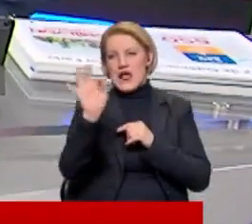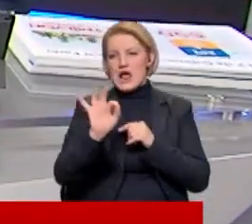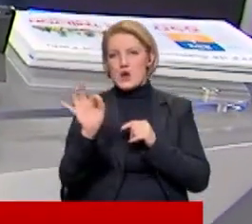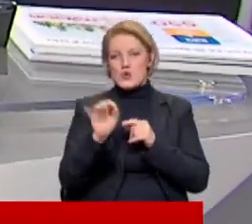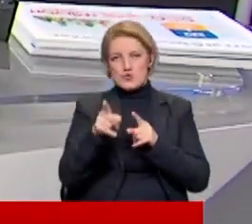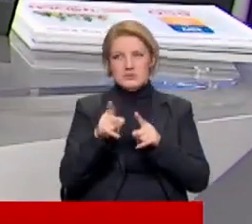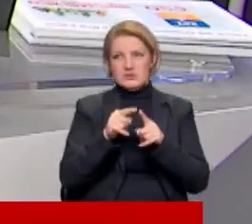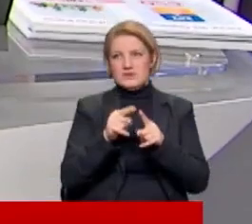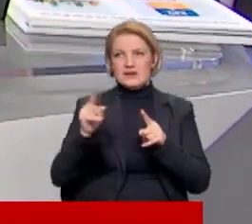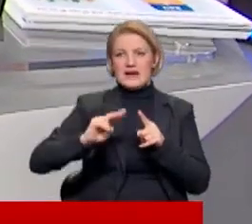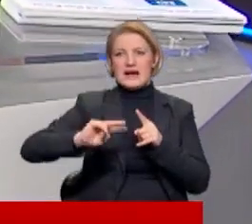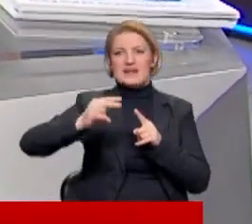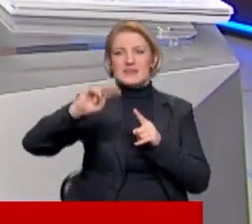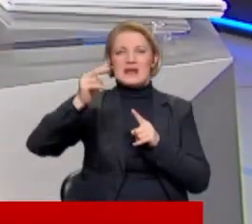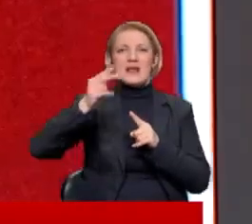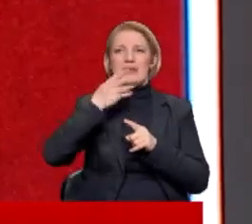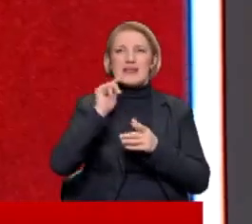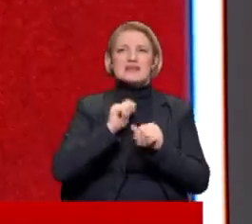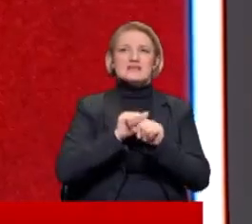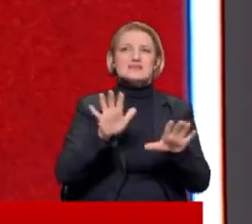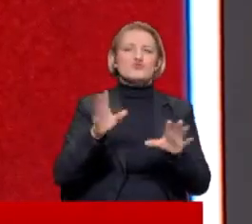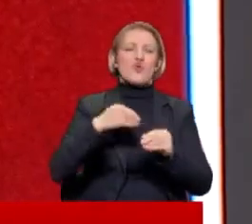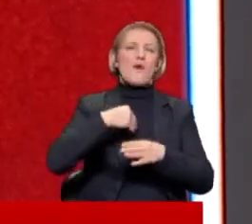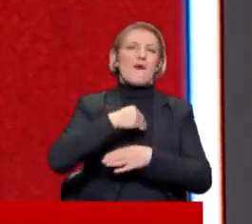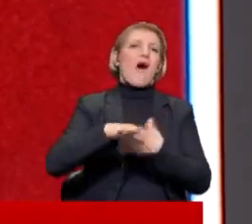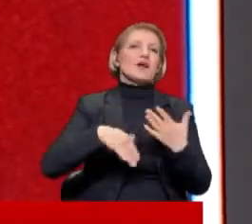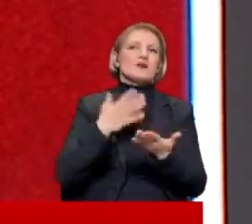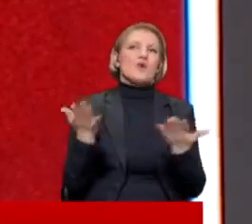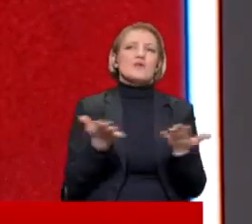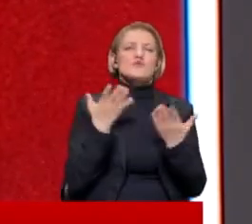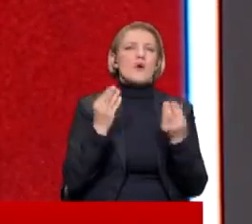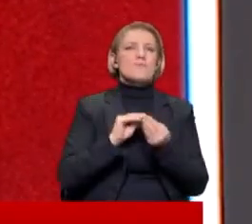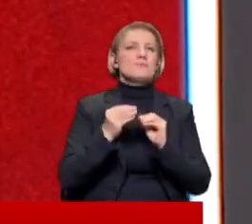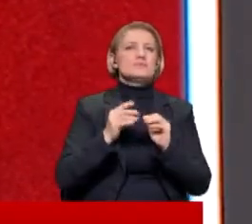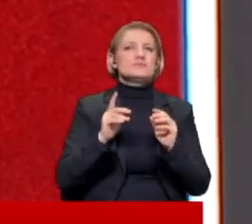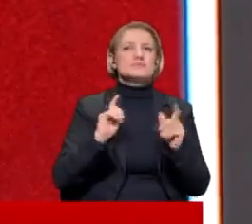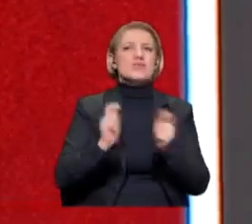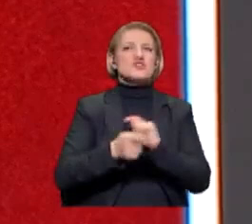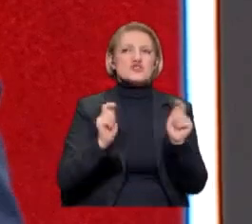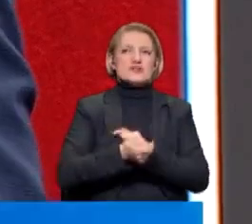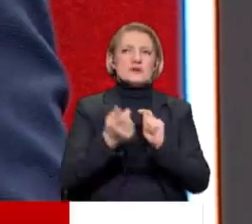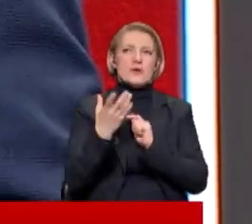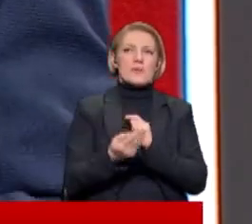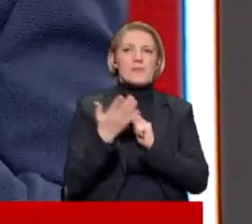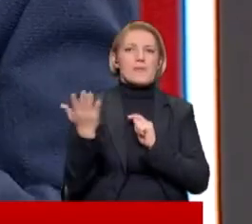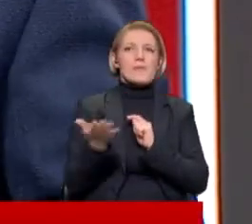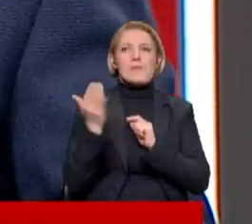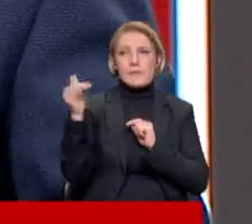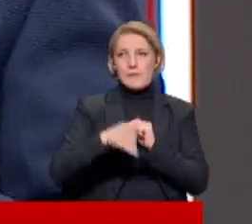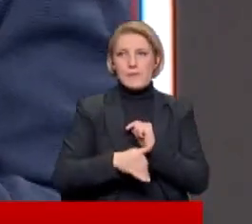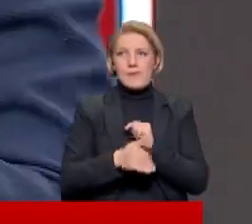bir emeklilik sistemi? Vallahi emeklilik sistemi o kadar karmakarışık ki. O kadar çok mevzuat değişikliği olmuş ki. Yani her